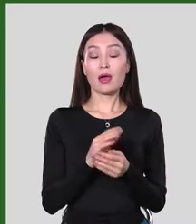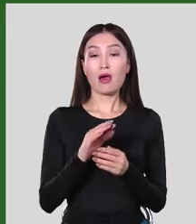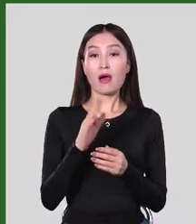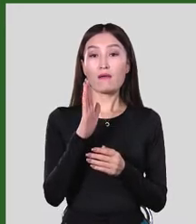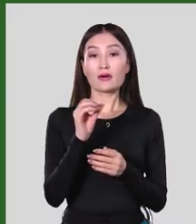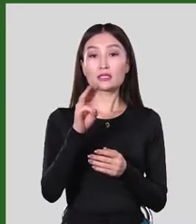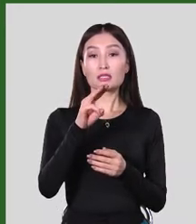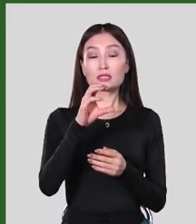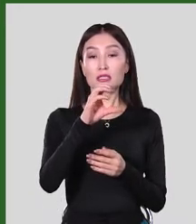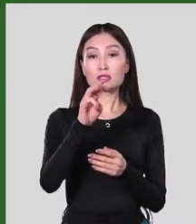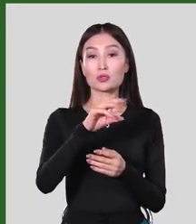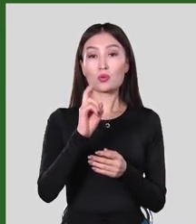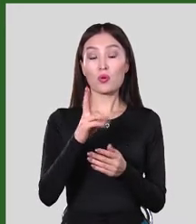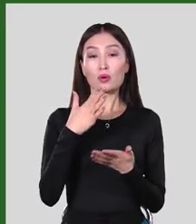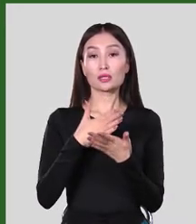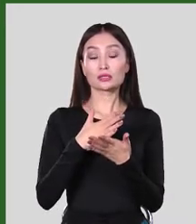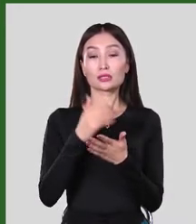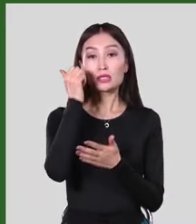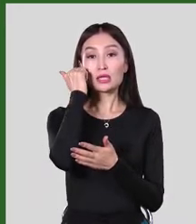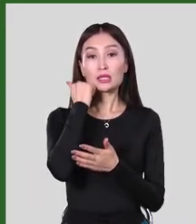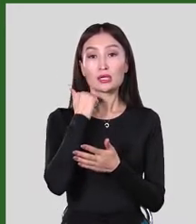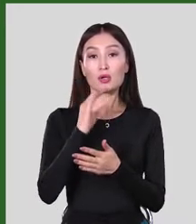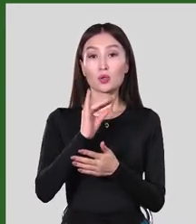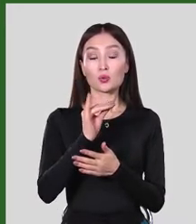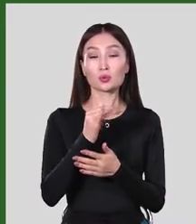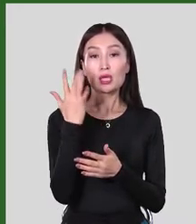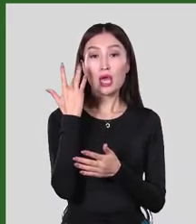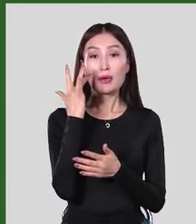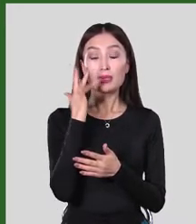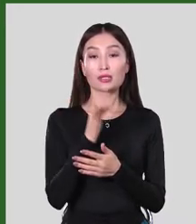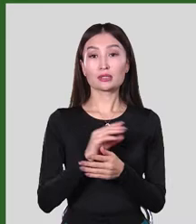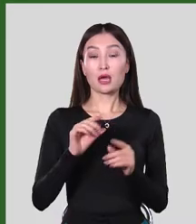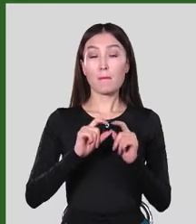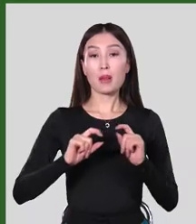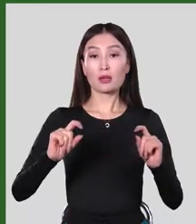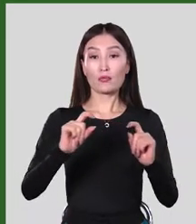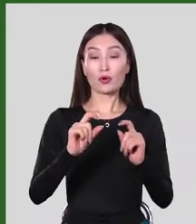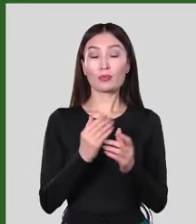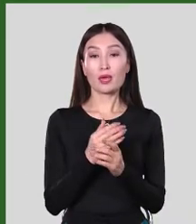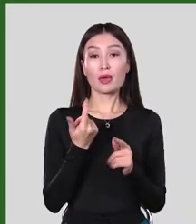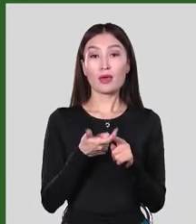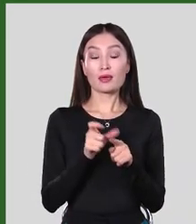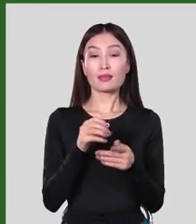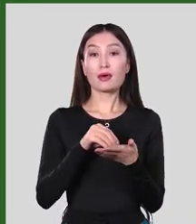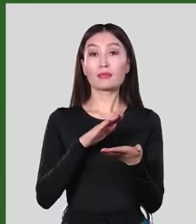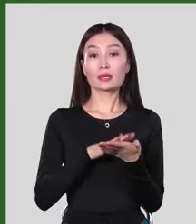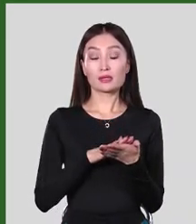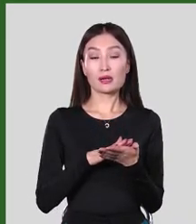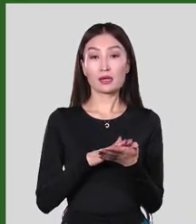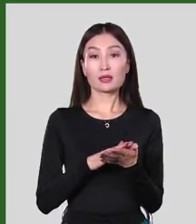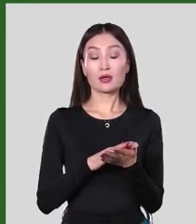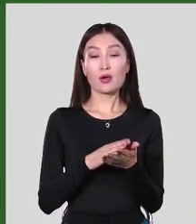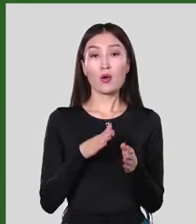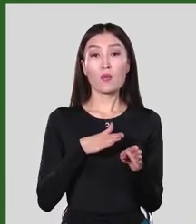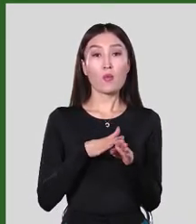Восточная часть материка лежит на древней южной американской платформе. Это определяет почти